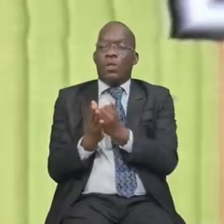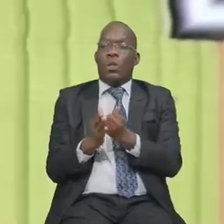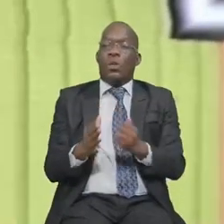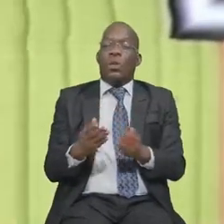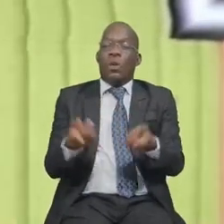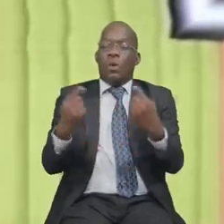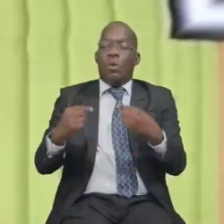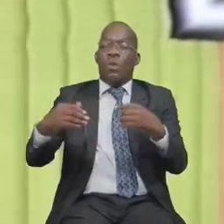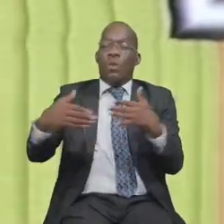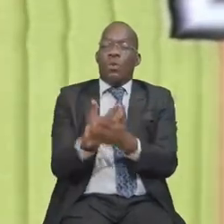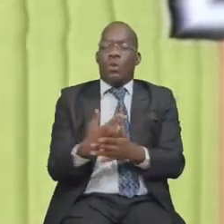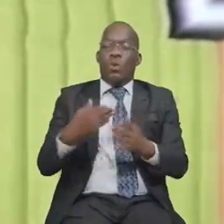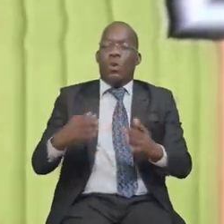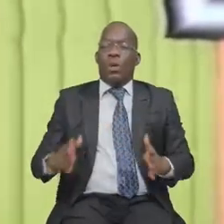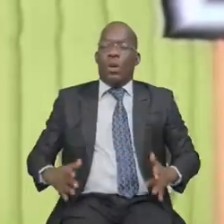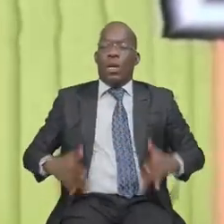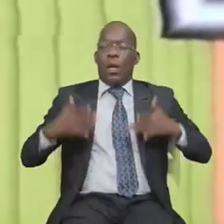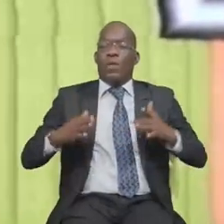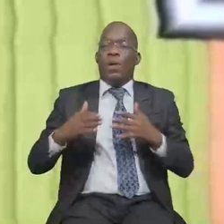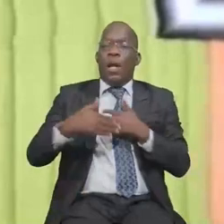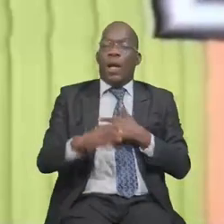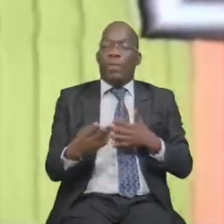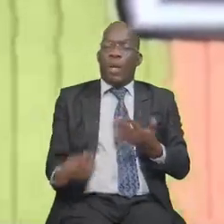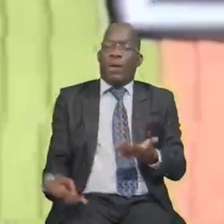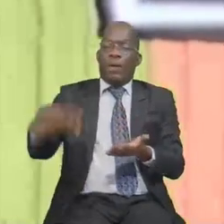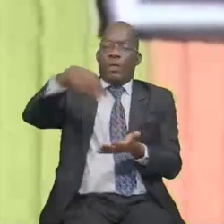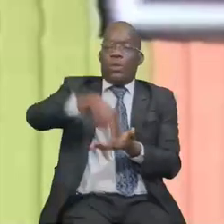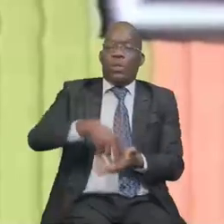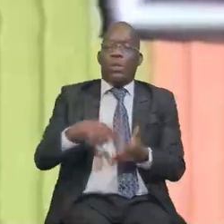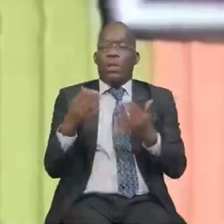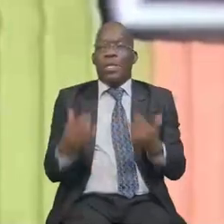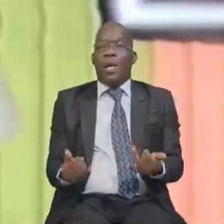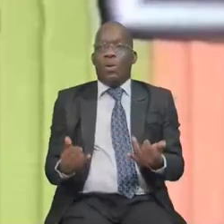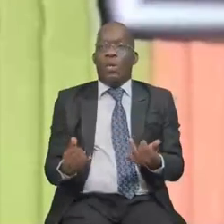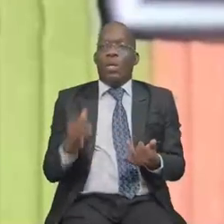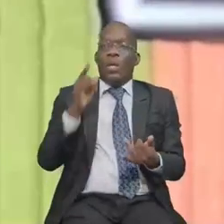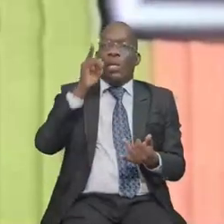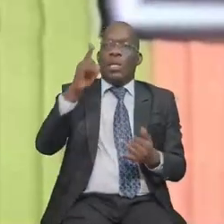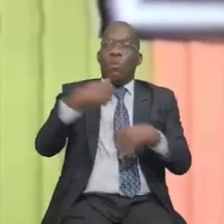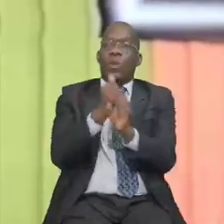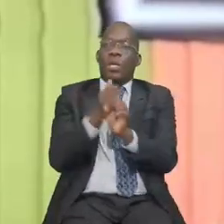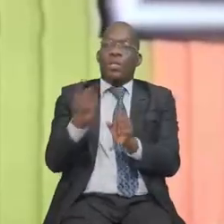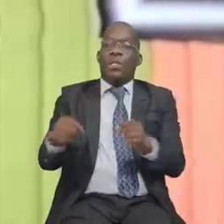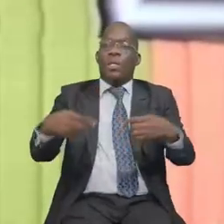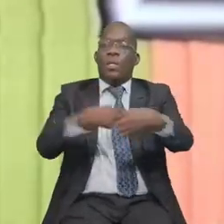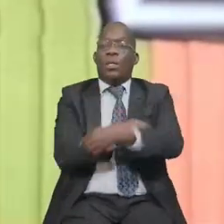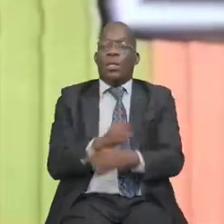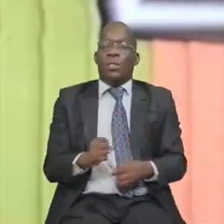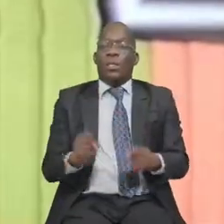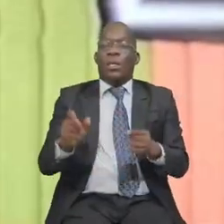vie. Après la résurrection, alors il prolongera ses jours. Et il